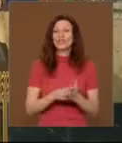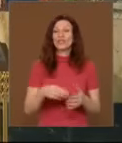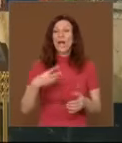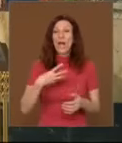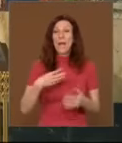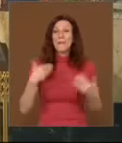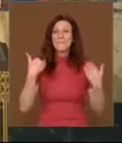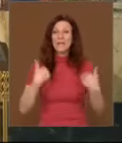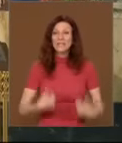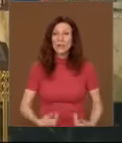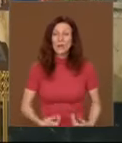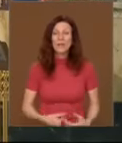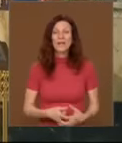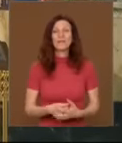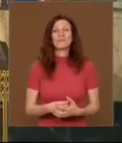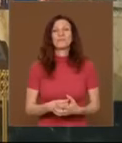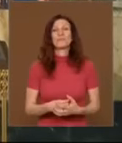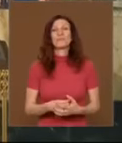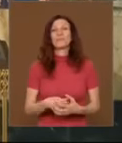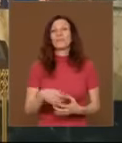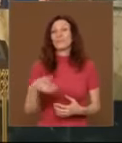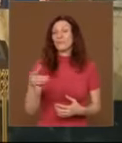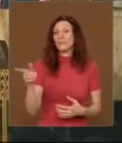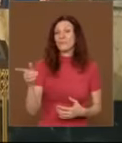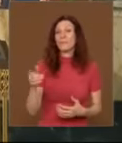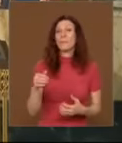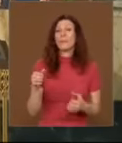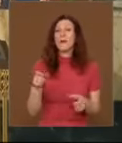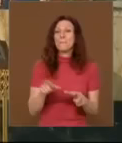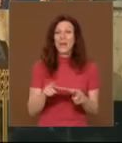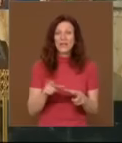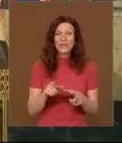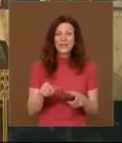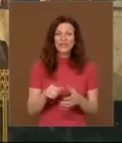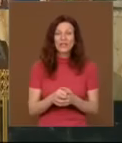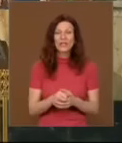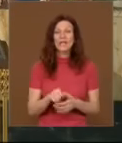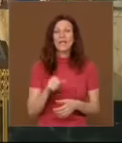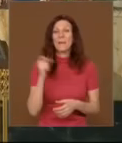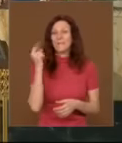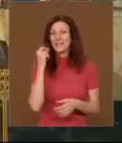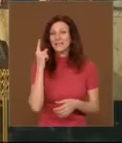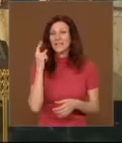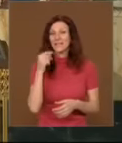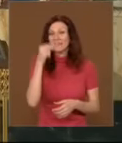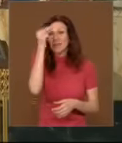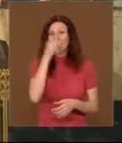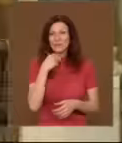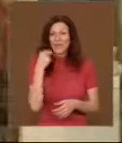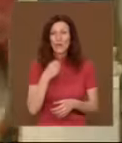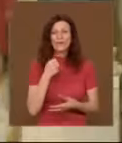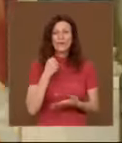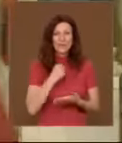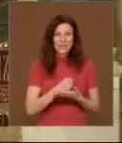епископ Герасим, главен секретар на Светия Синод и председател на църковното настоятелство